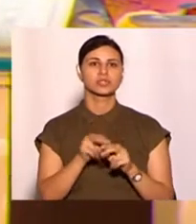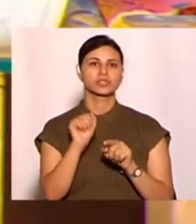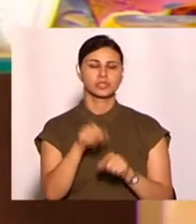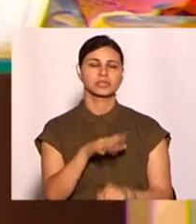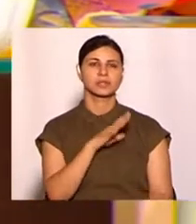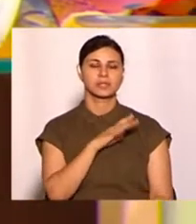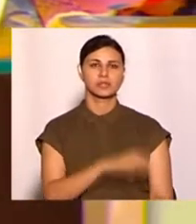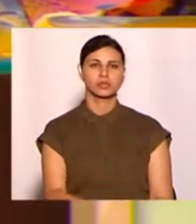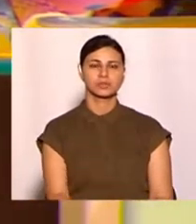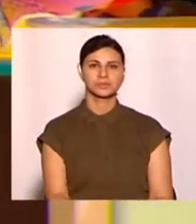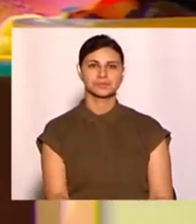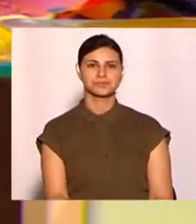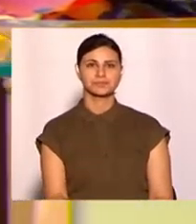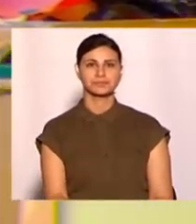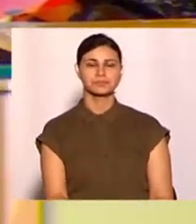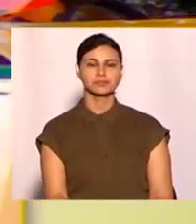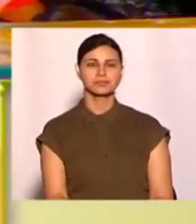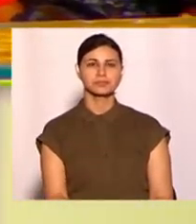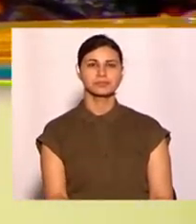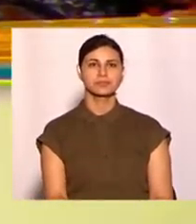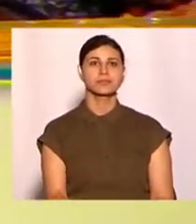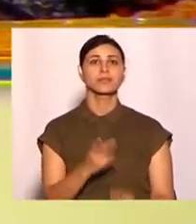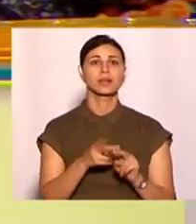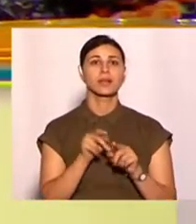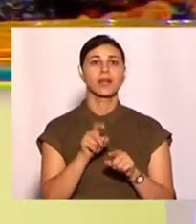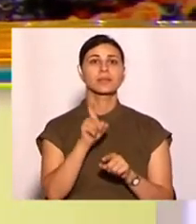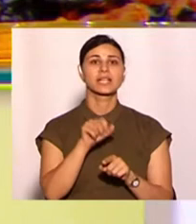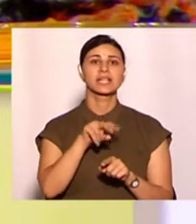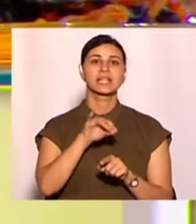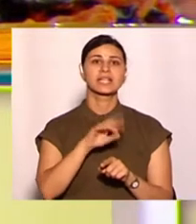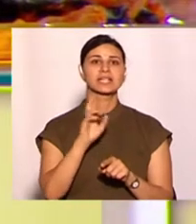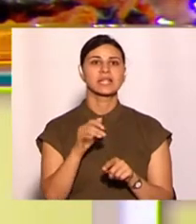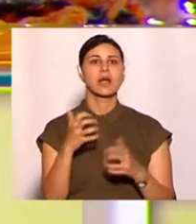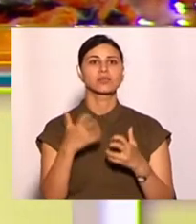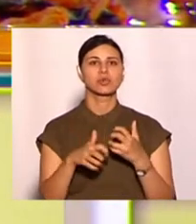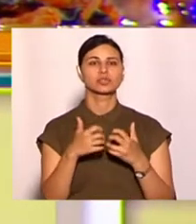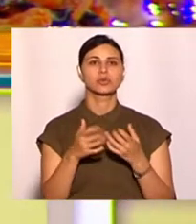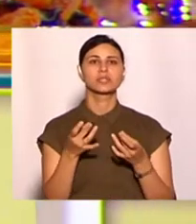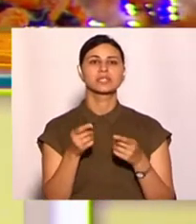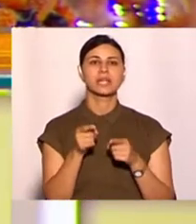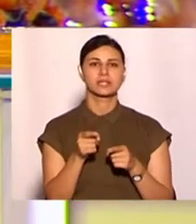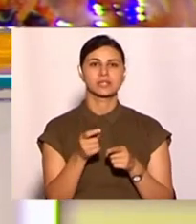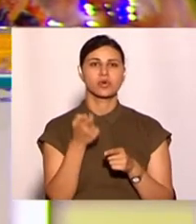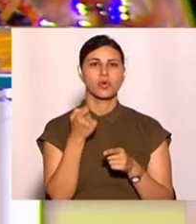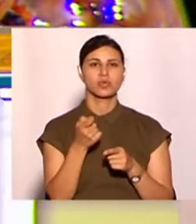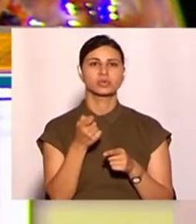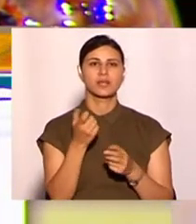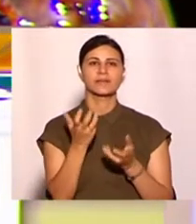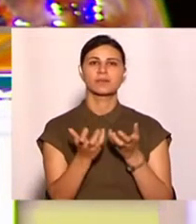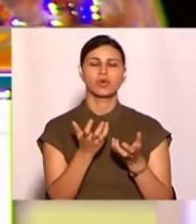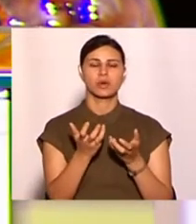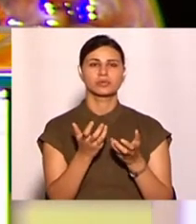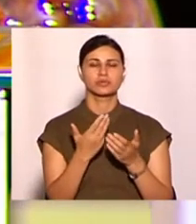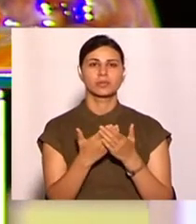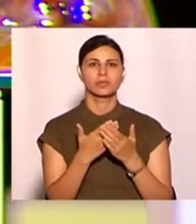გამოიყენოთ. ამ პროდუქტების დაწყვილება ხილთან და ბოსტნეულთან ნედლის სახით, ოდნავ თერმულად დამუშავებული,